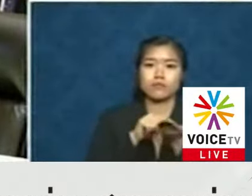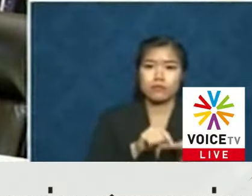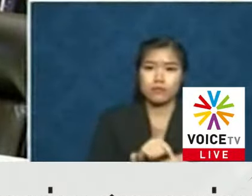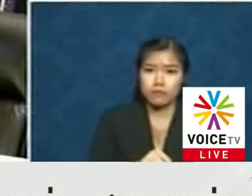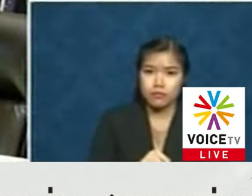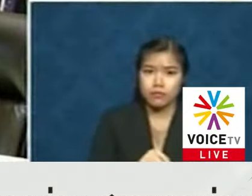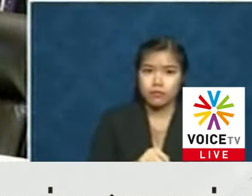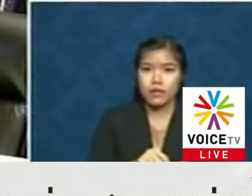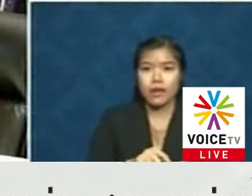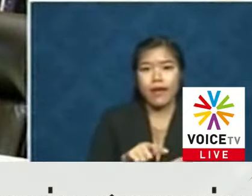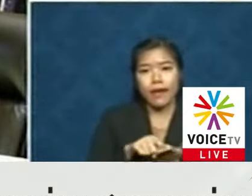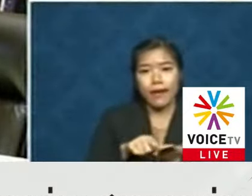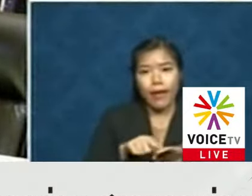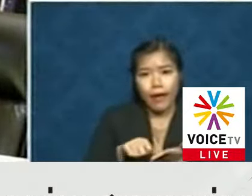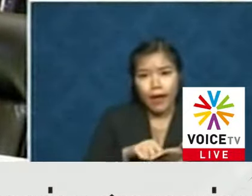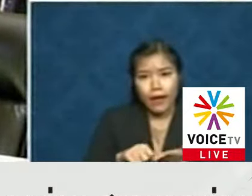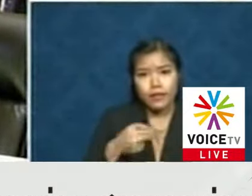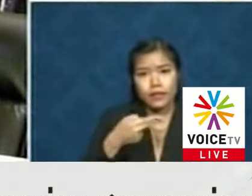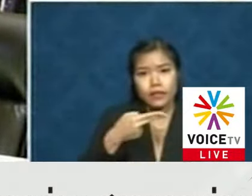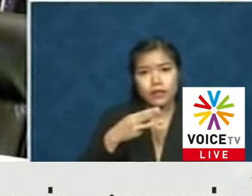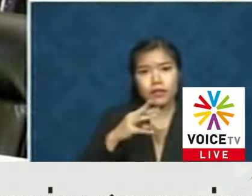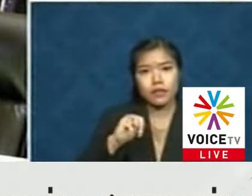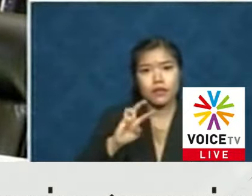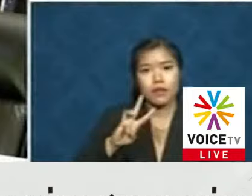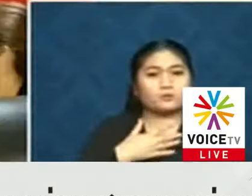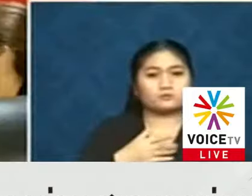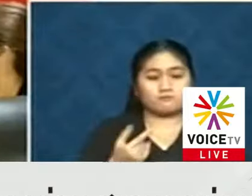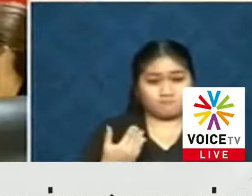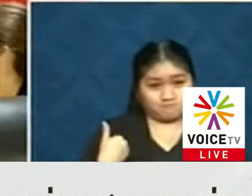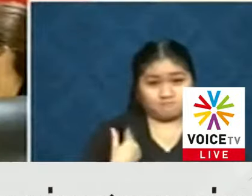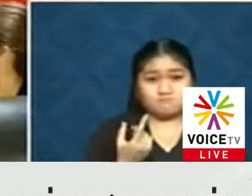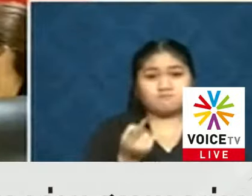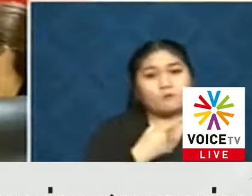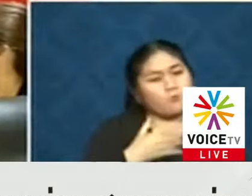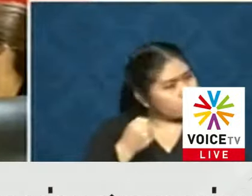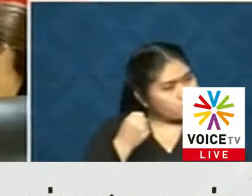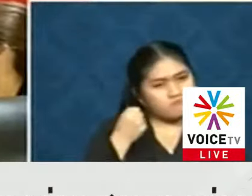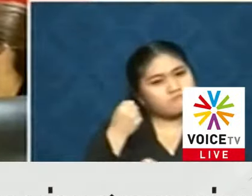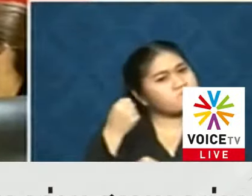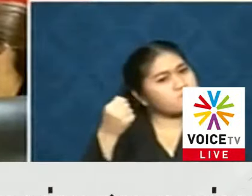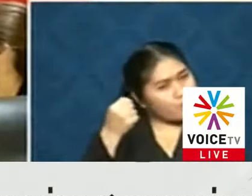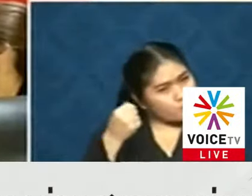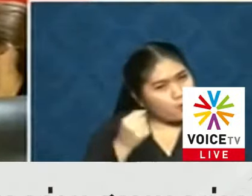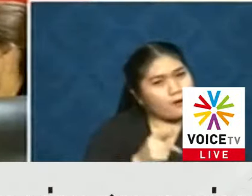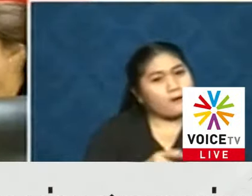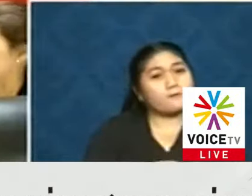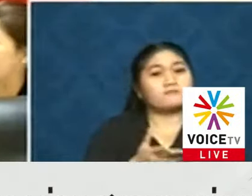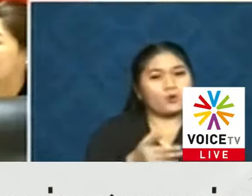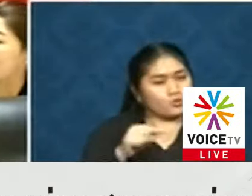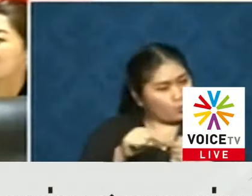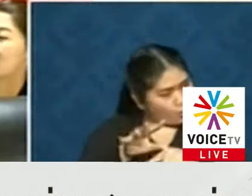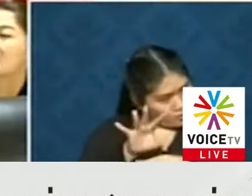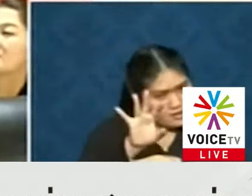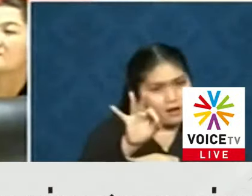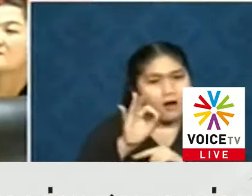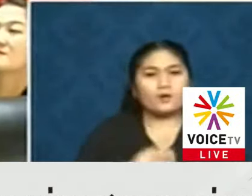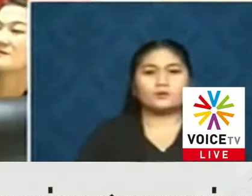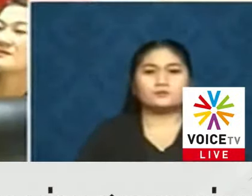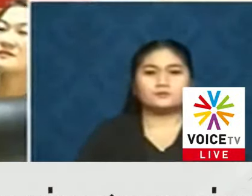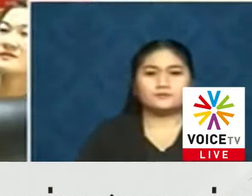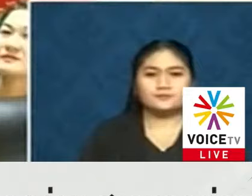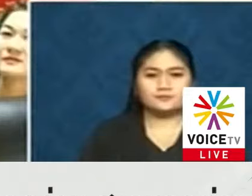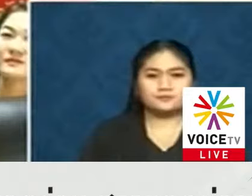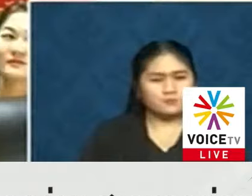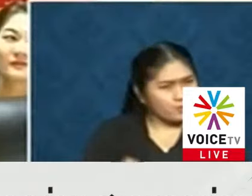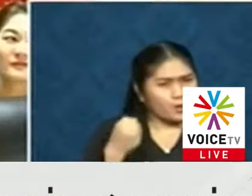ช่วงเช้าอันนี้ คือวาระกระทู้สดกระทู้ถามสดเป็นกระทู้ถามสดที่แบบไม่ได้แจ้งหรอกว่าจะถามเรื่องอะไร